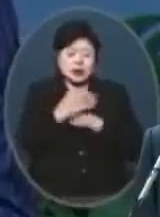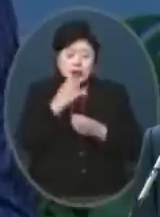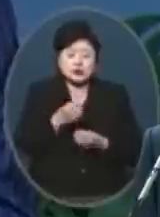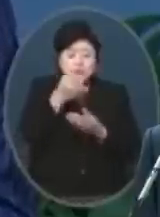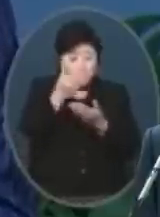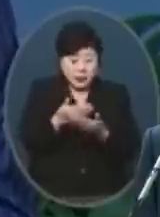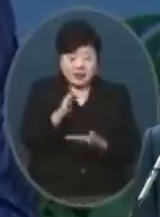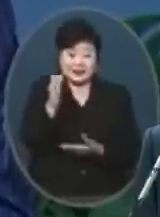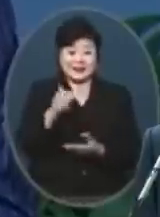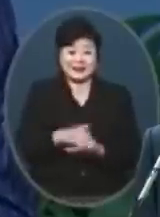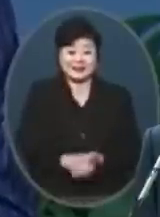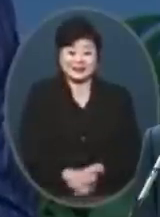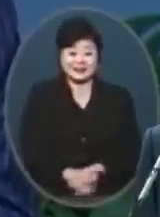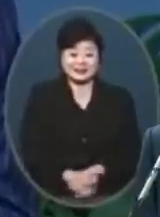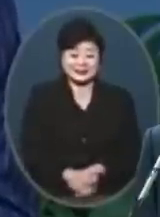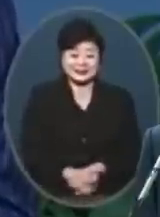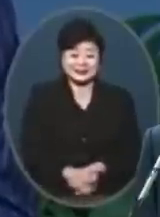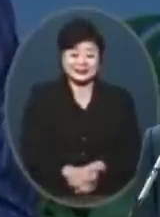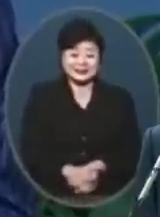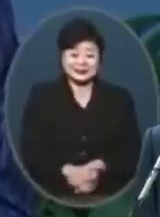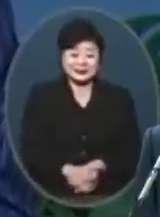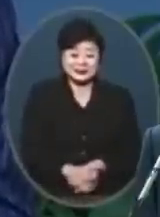되는 것입니다.